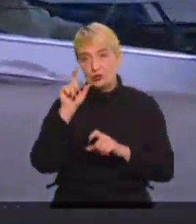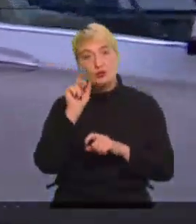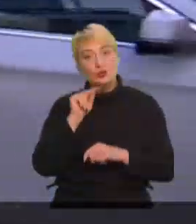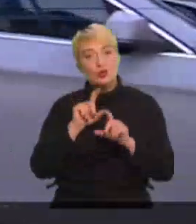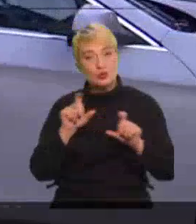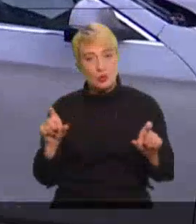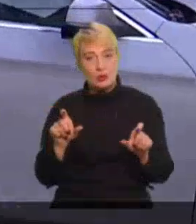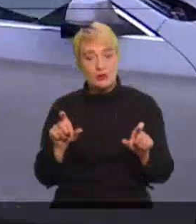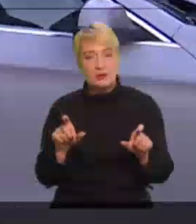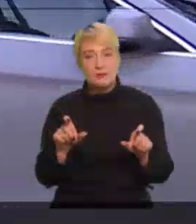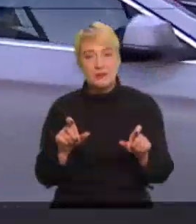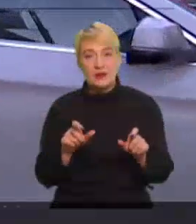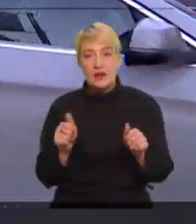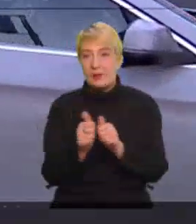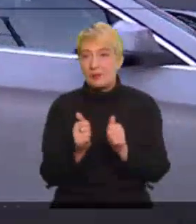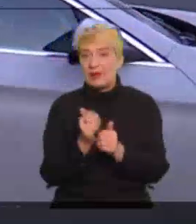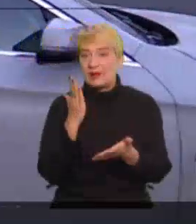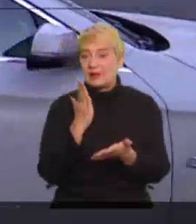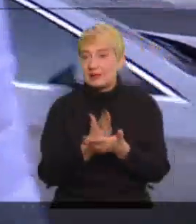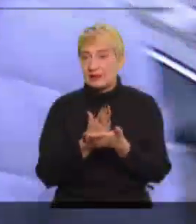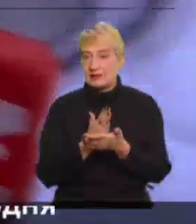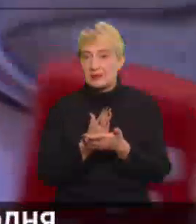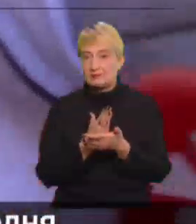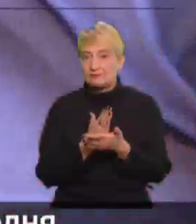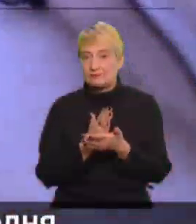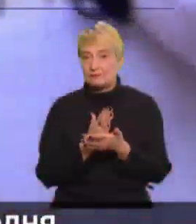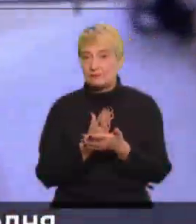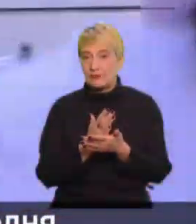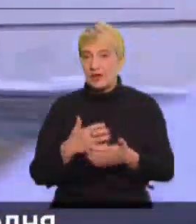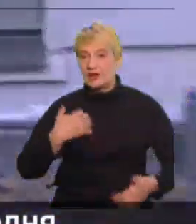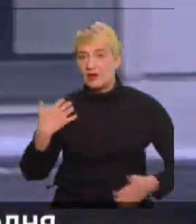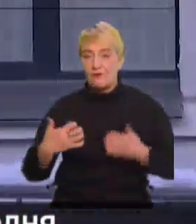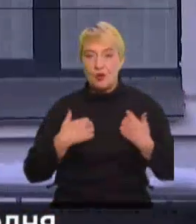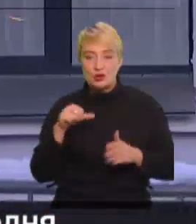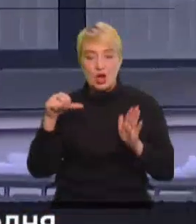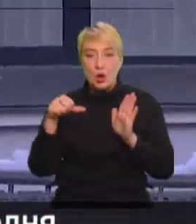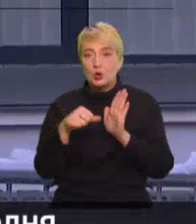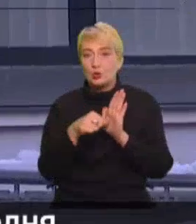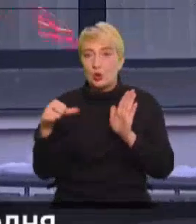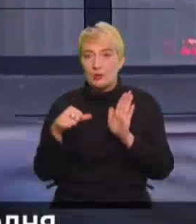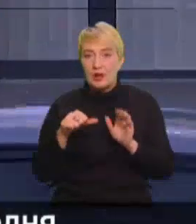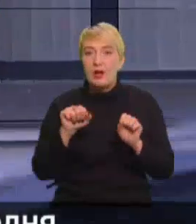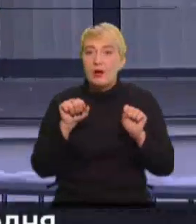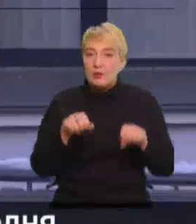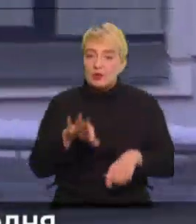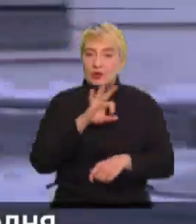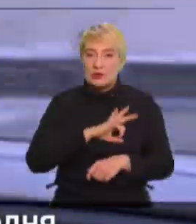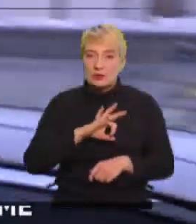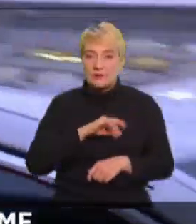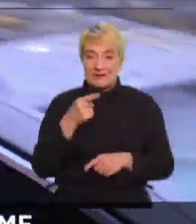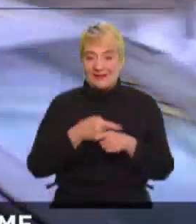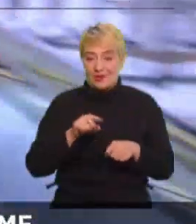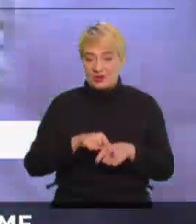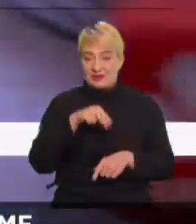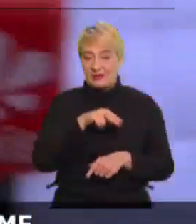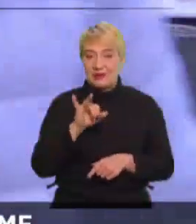того, біля цього ліцею є ще й тривожна кнопка, тож в разі чого може також нею скористатися. А також цей ліцей повністю обладнаний